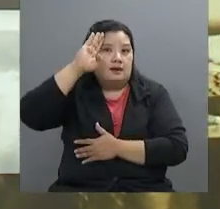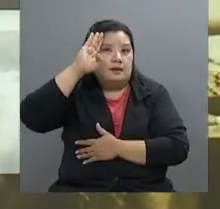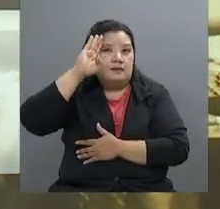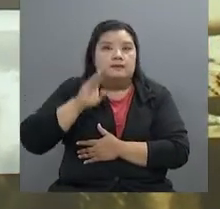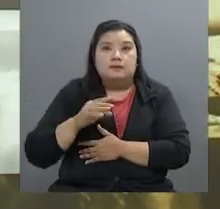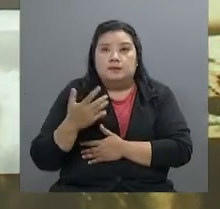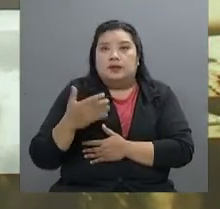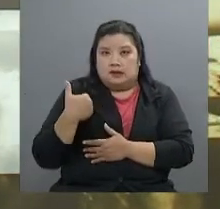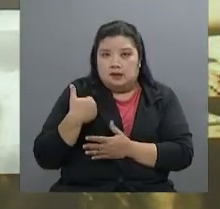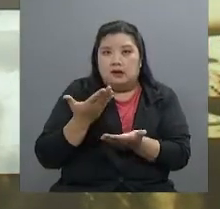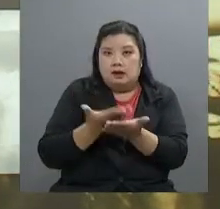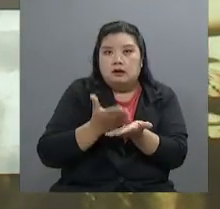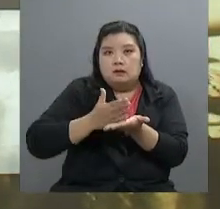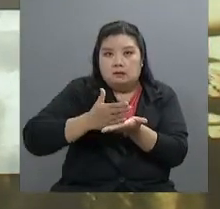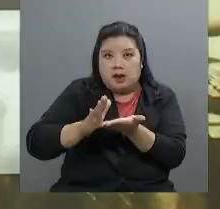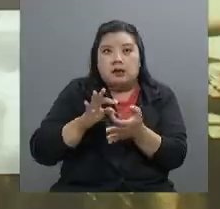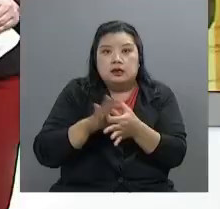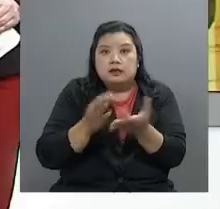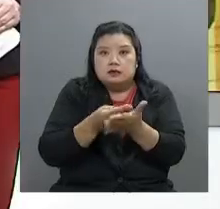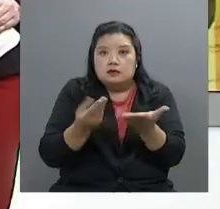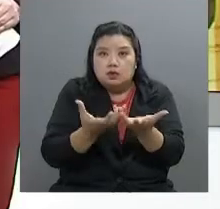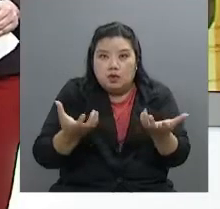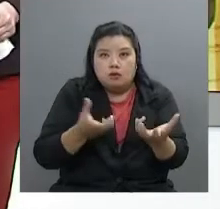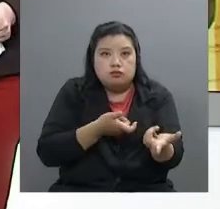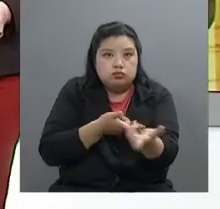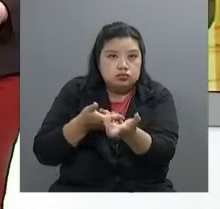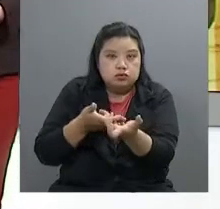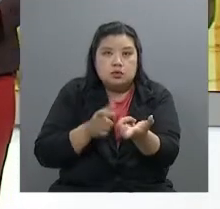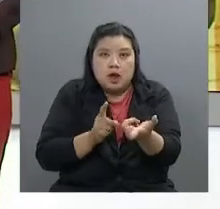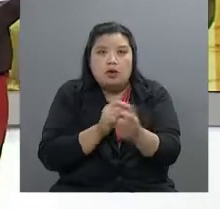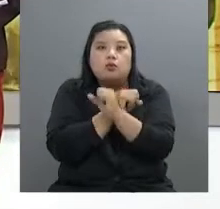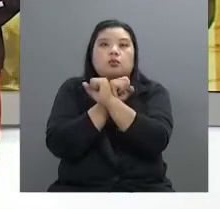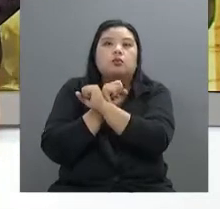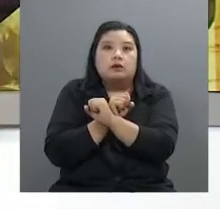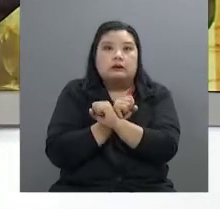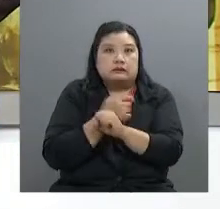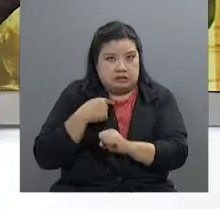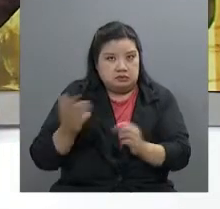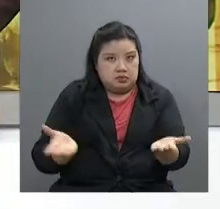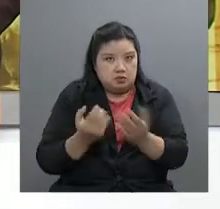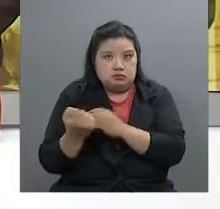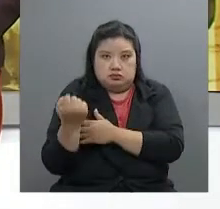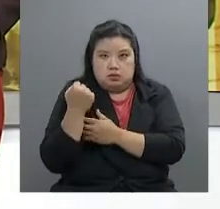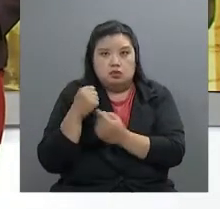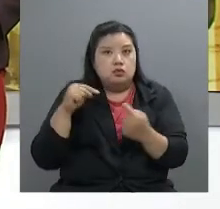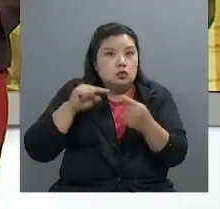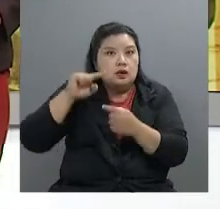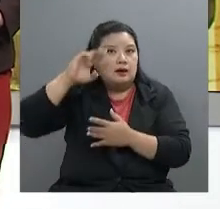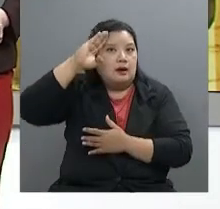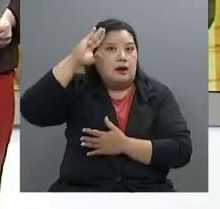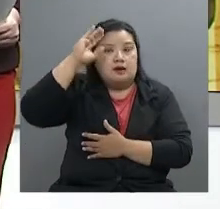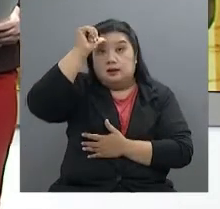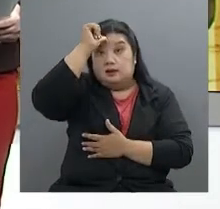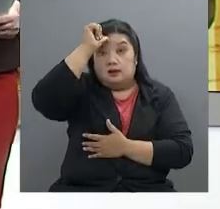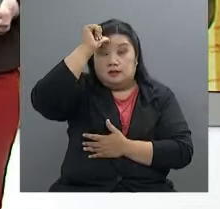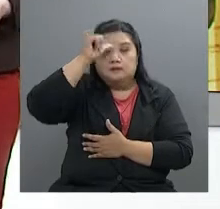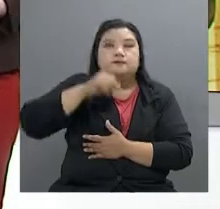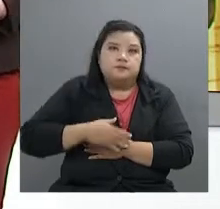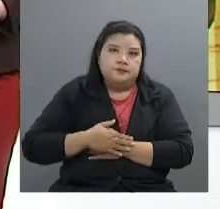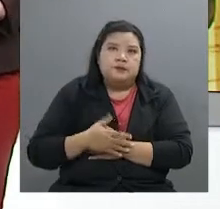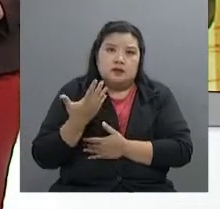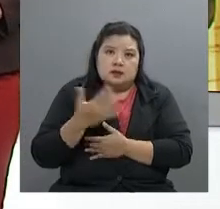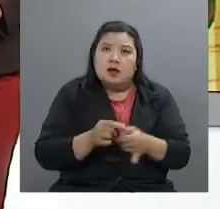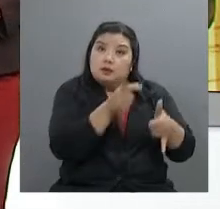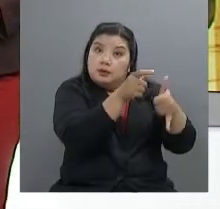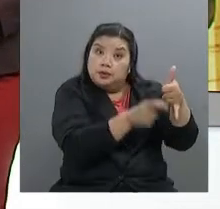ลงทุนในด้านอาวุธค่ะเพื่อเสริมศักยภาพของกองทัพให้แข็งแกร่งมากขึ้นสำหรับคุณสมบัติของผู้ที่เข้า